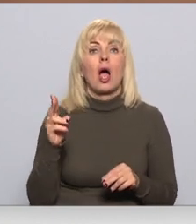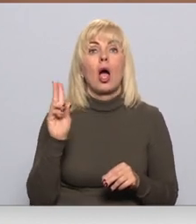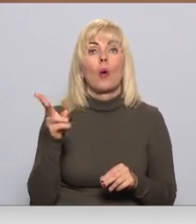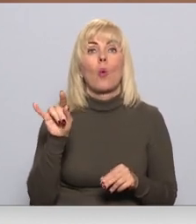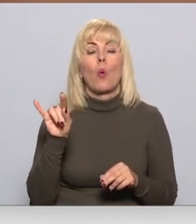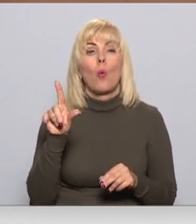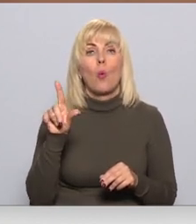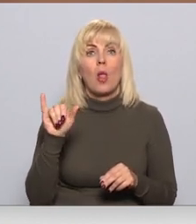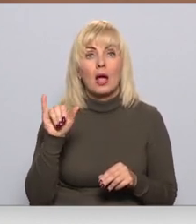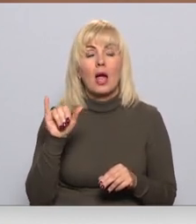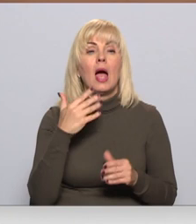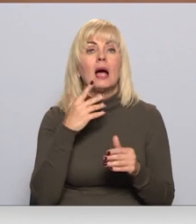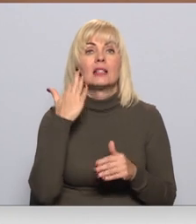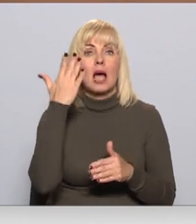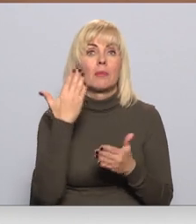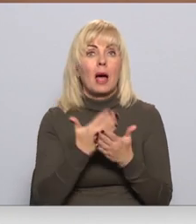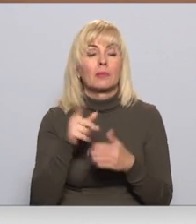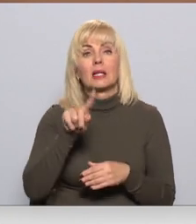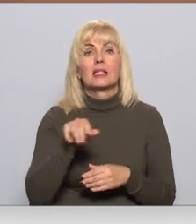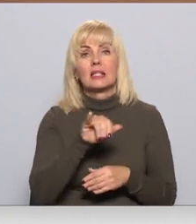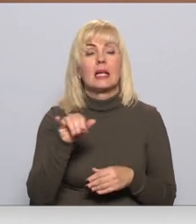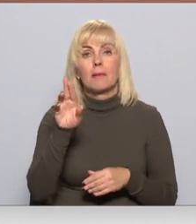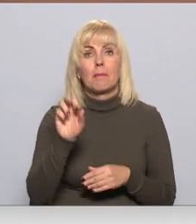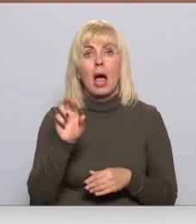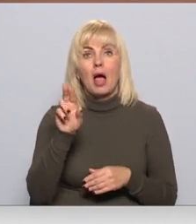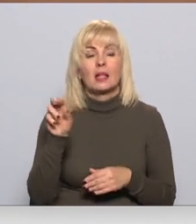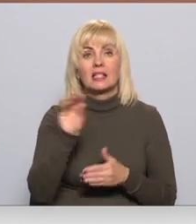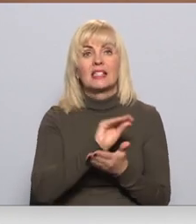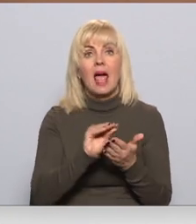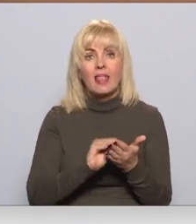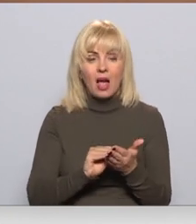Un es ceru, ka parādīsies varbūt ir Dāvis Sīmans, viens no scenāristiem.